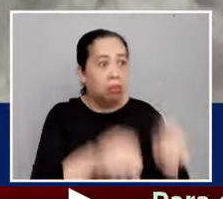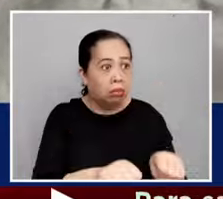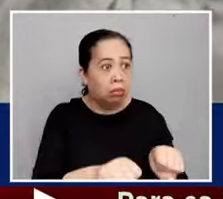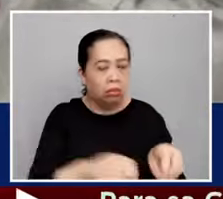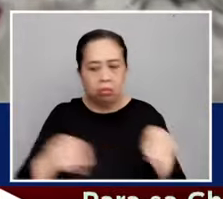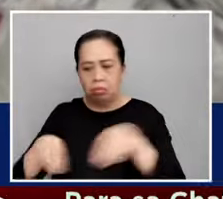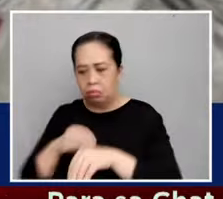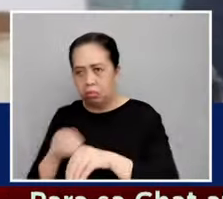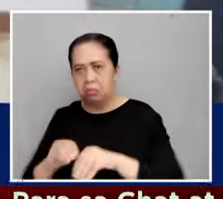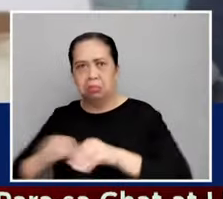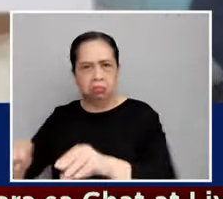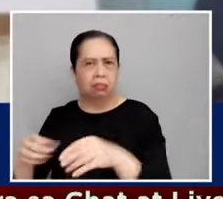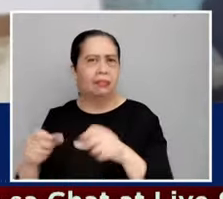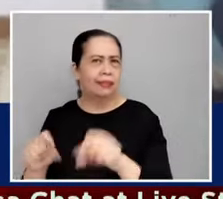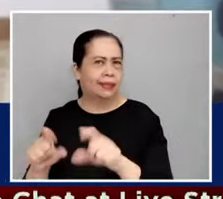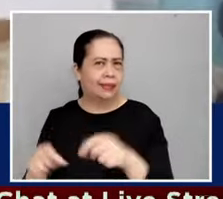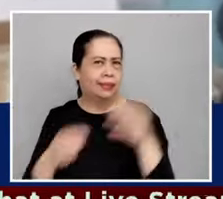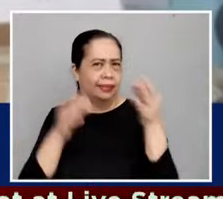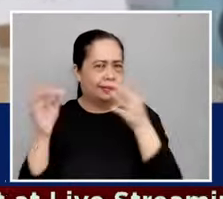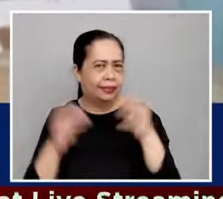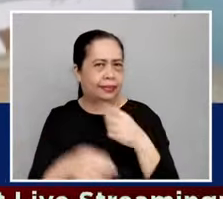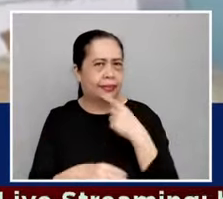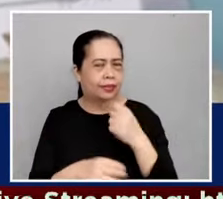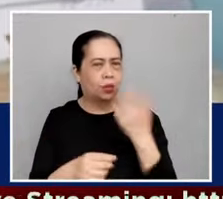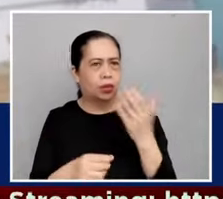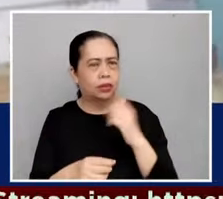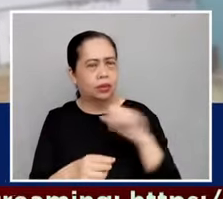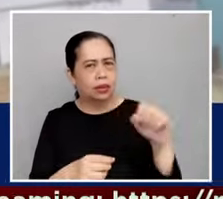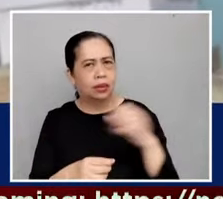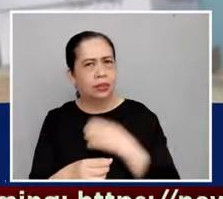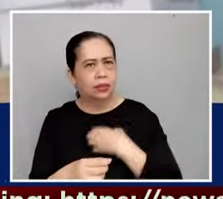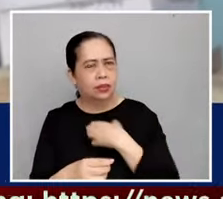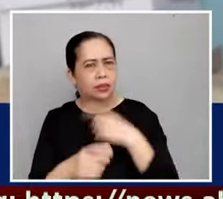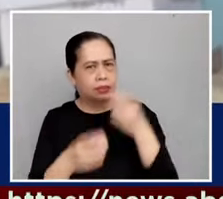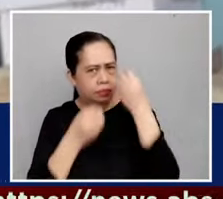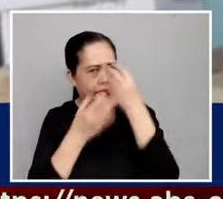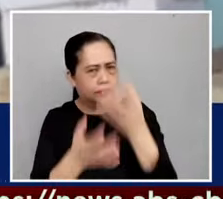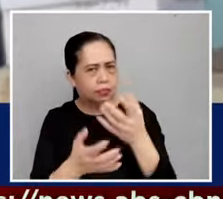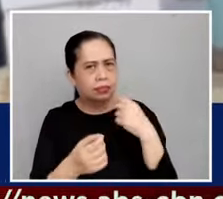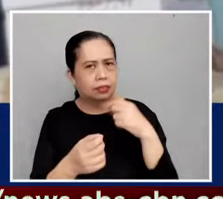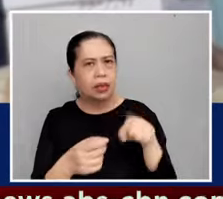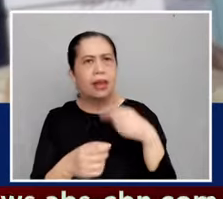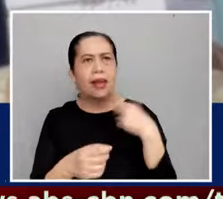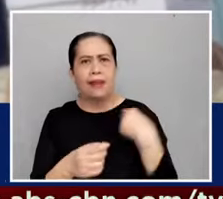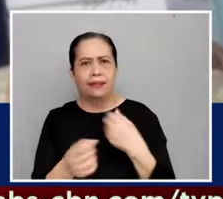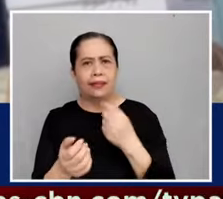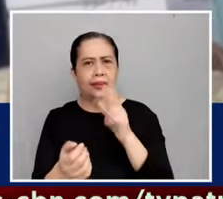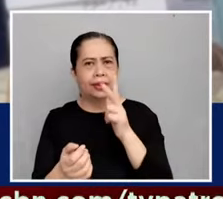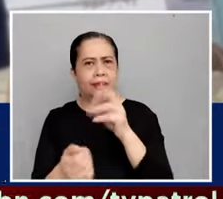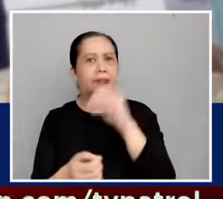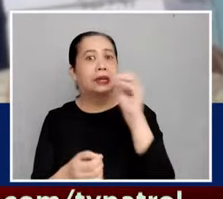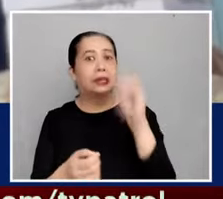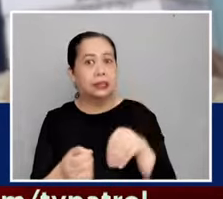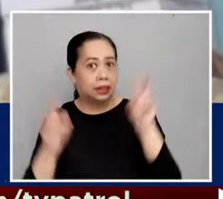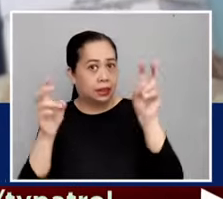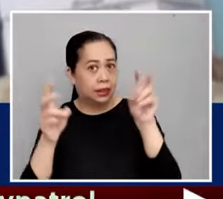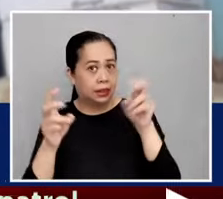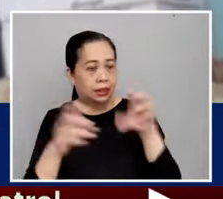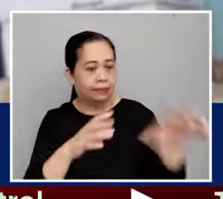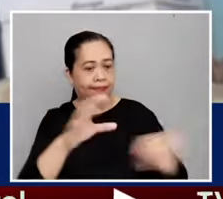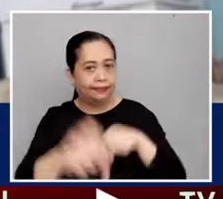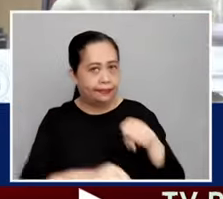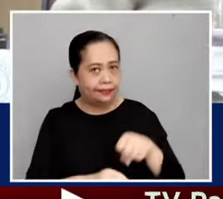mga nakumpiskang droga. Isa pang sinasalag ng PDEA ngayon ang nabunyag na nabibigyan ng 30% ng nasabat na droga ang